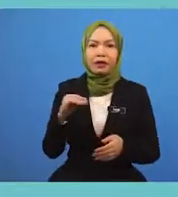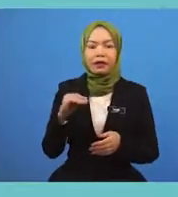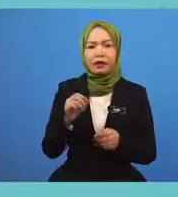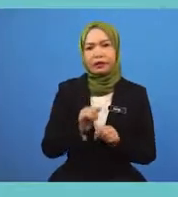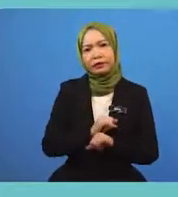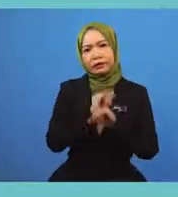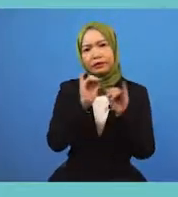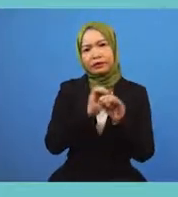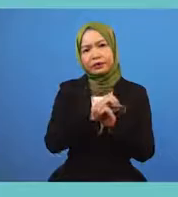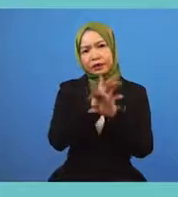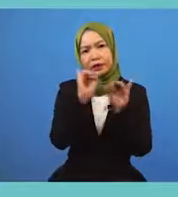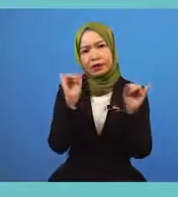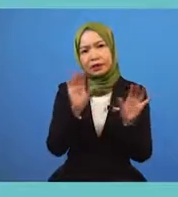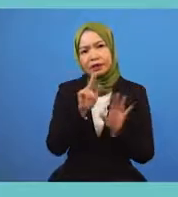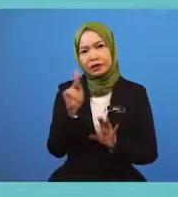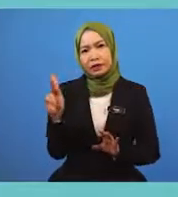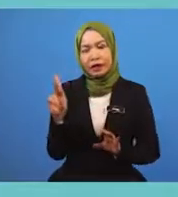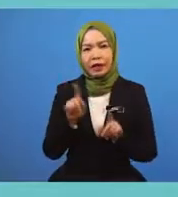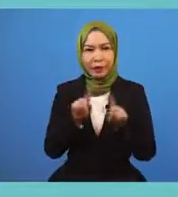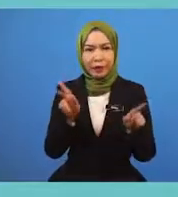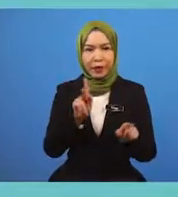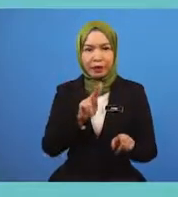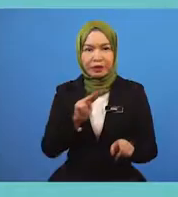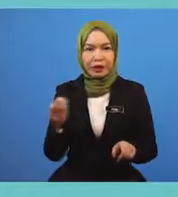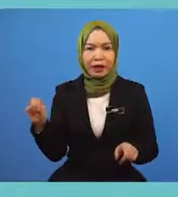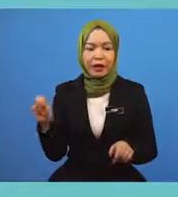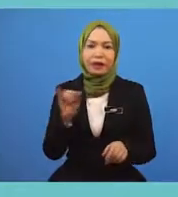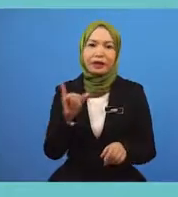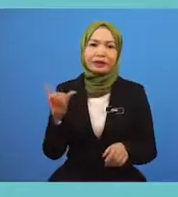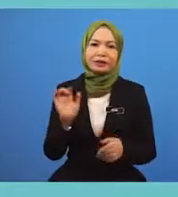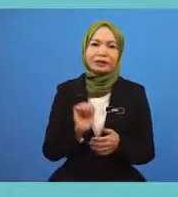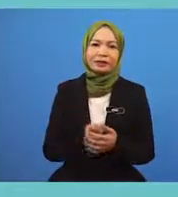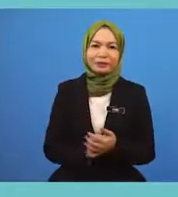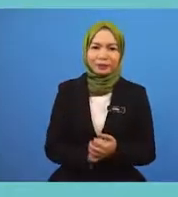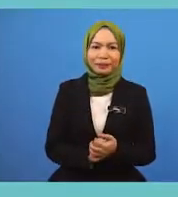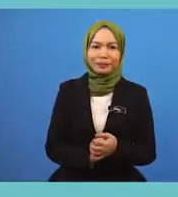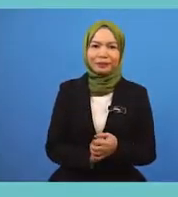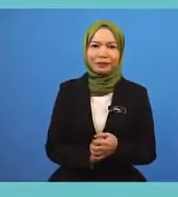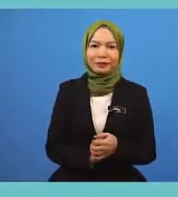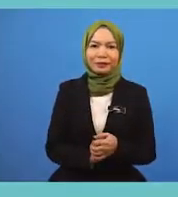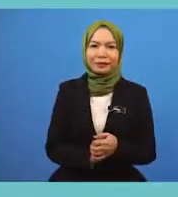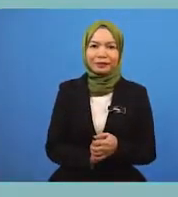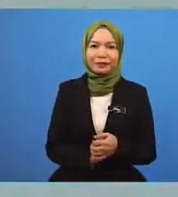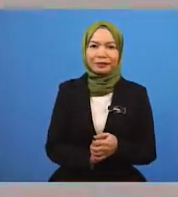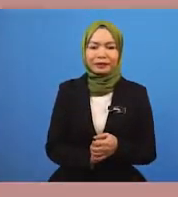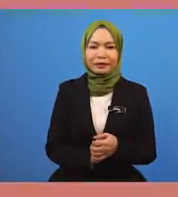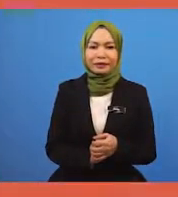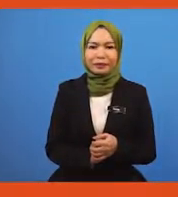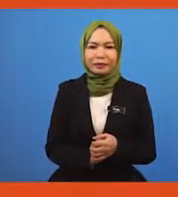kuat dan alkali kuat dengan haba penutralan asid lemah dan alkali